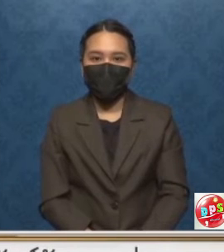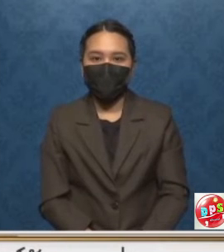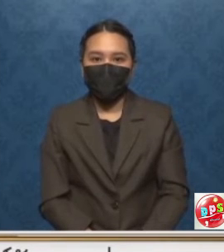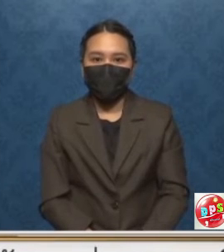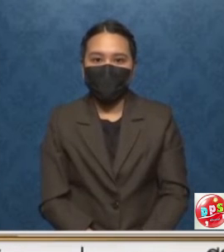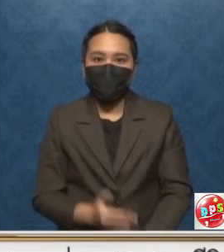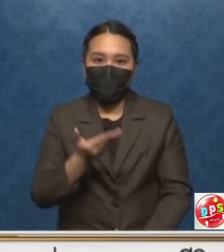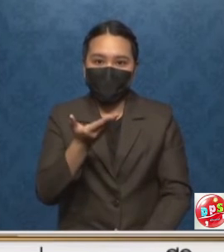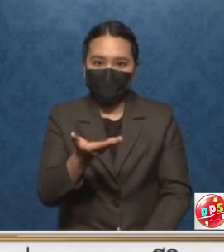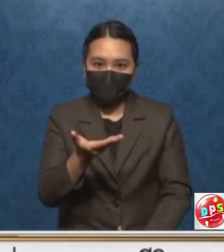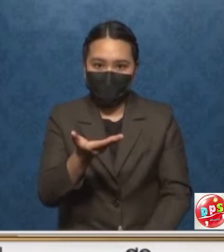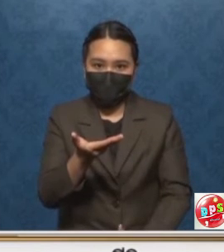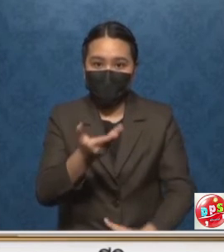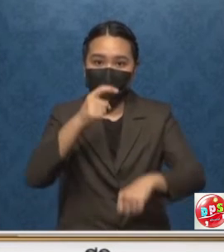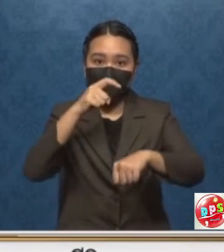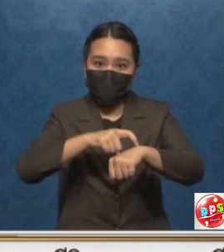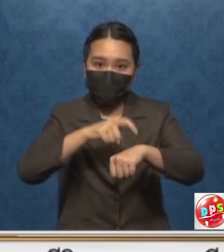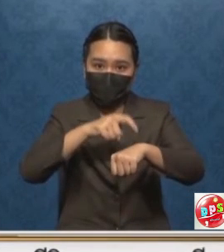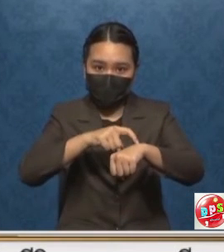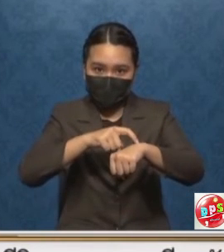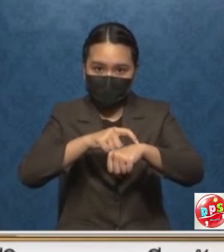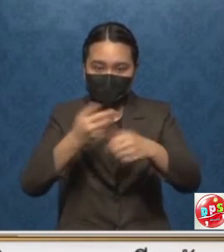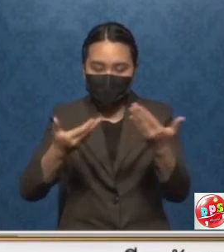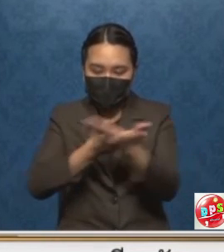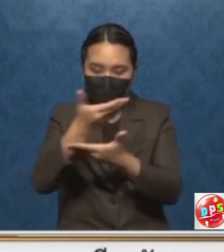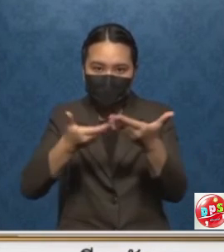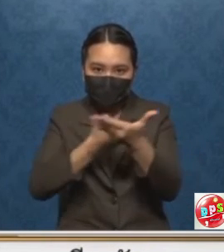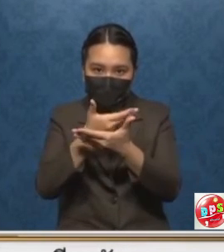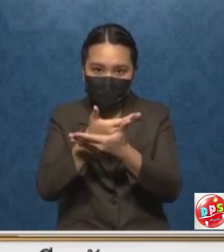ขอเชิญกำหนด ระยะเวลา แลยะติ ครับ22.